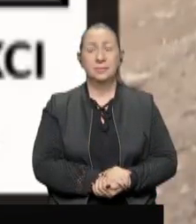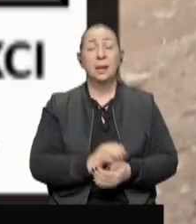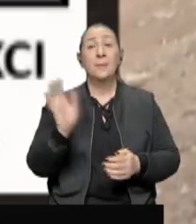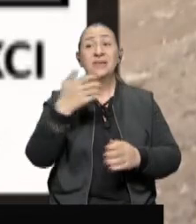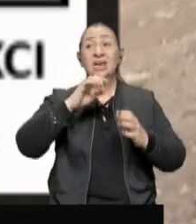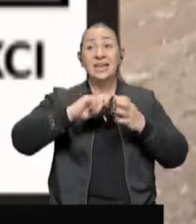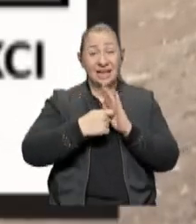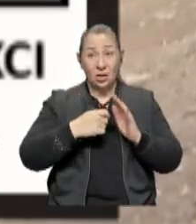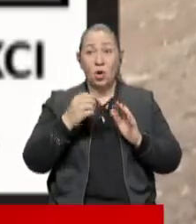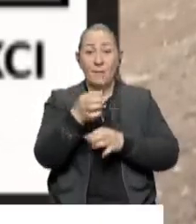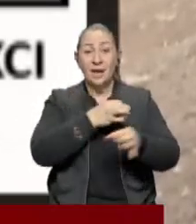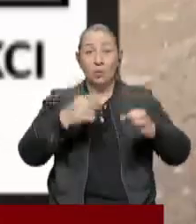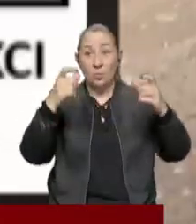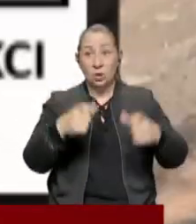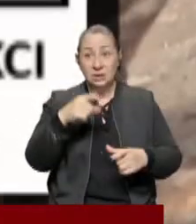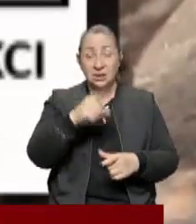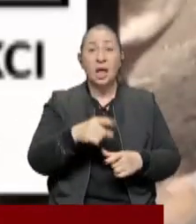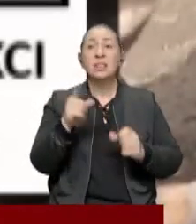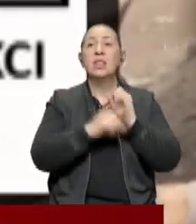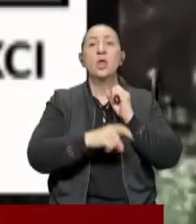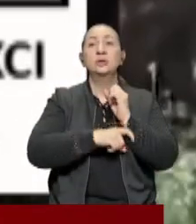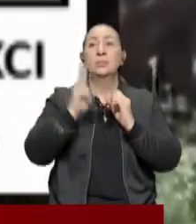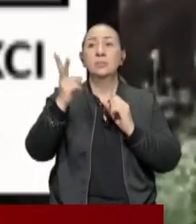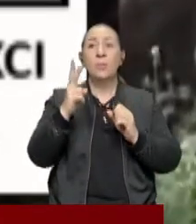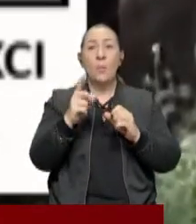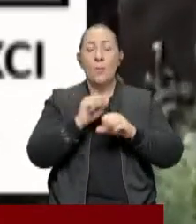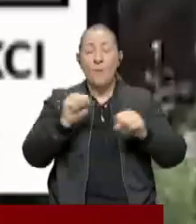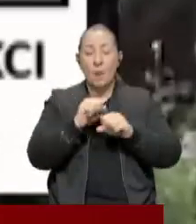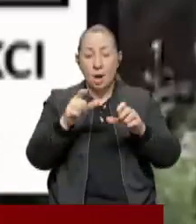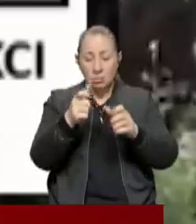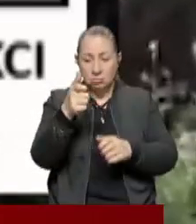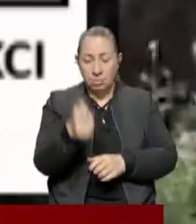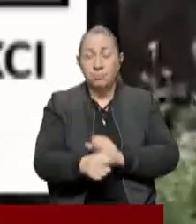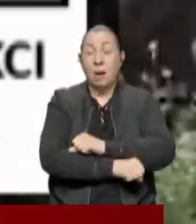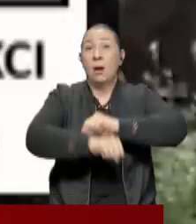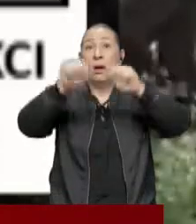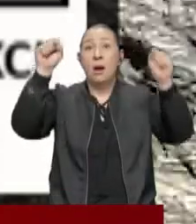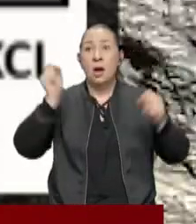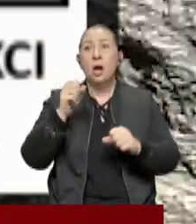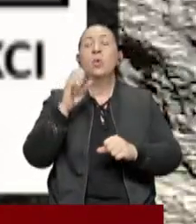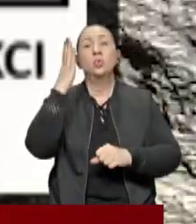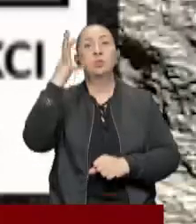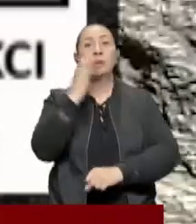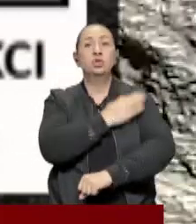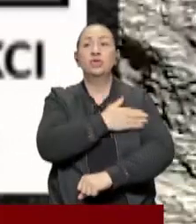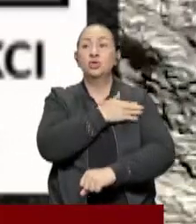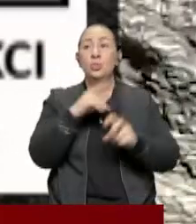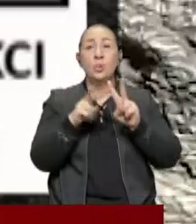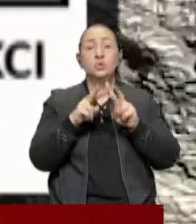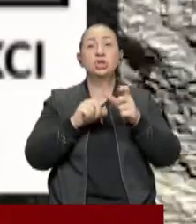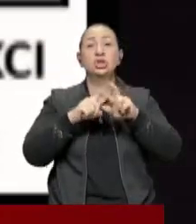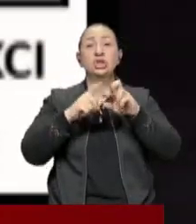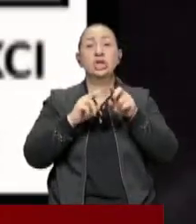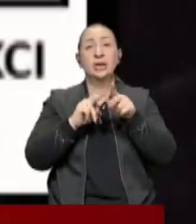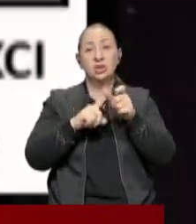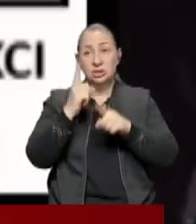Pençe Kilit operasyonu bölgesinde teröristler tarafından yerleştirilen bombanın patlaması sonucu piyade uzman çavuş Mümin Çarkçı'nın da